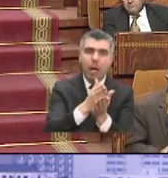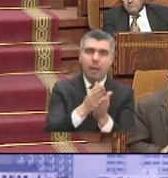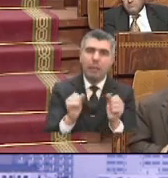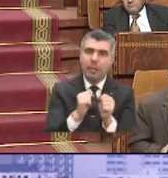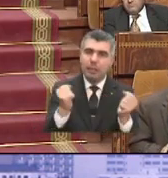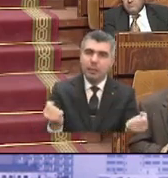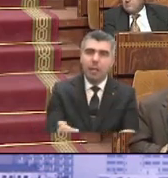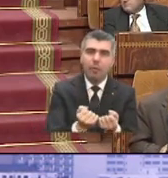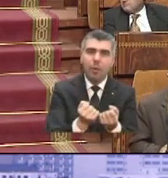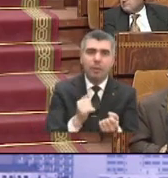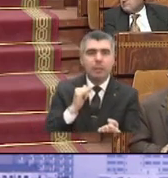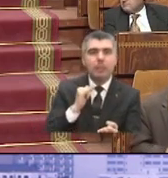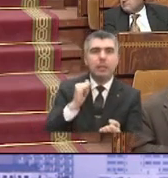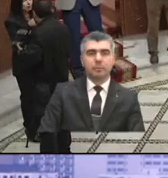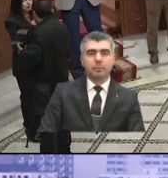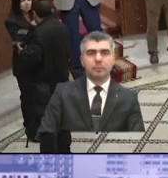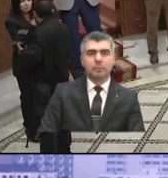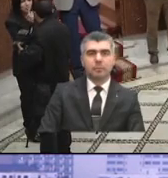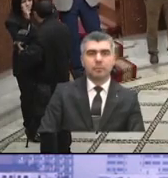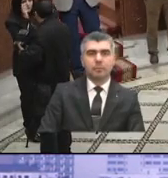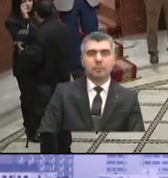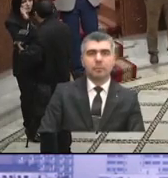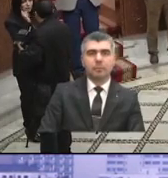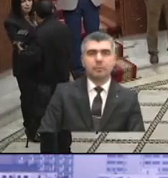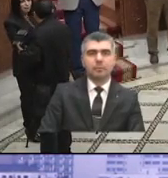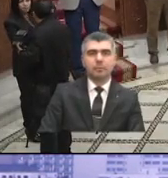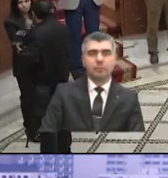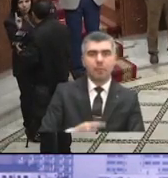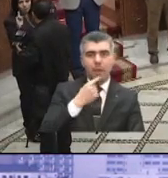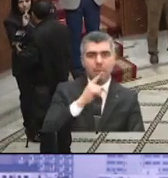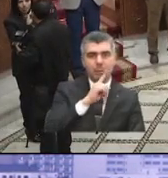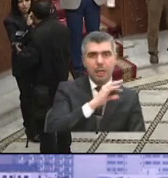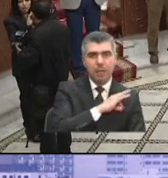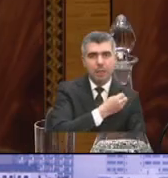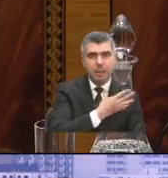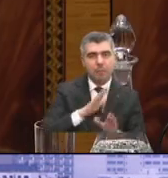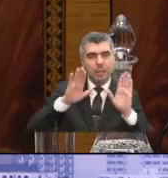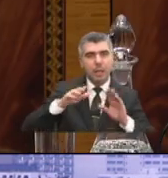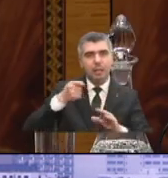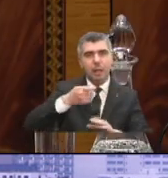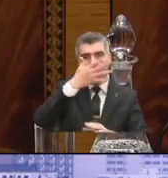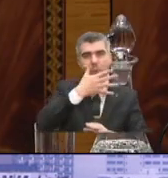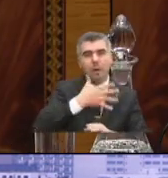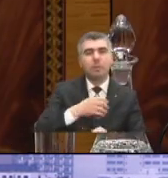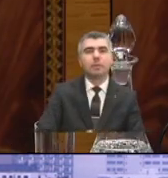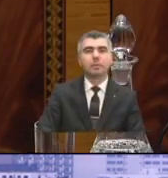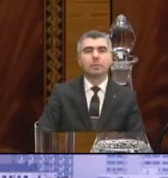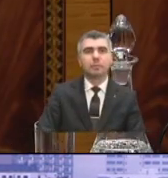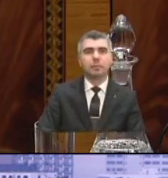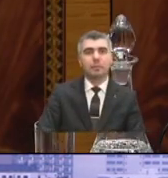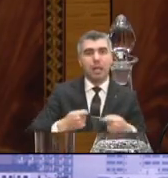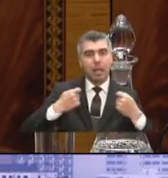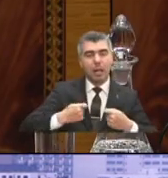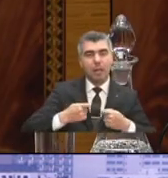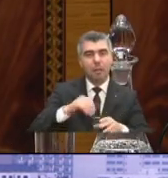المواطن المغربي لانه هناك معلومات هناك معطيات متداوله يتناولها المواطن العادي وهي مطرح التساؤل